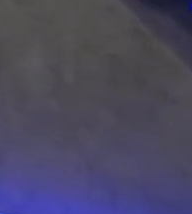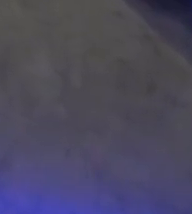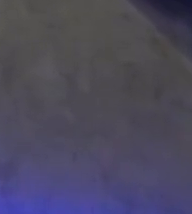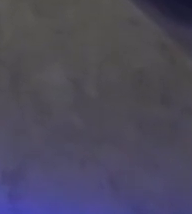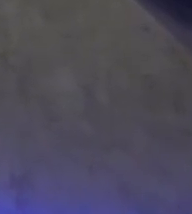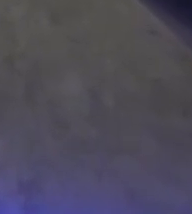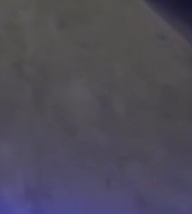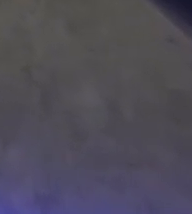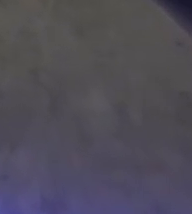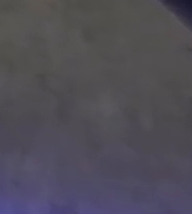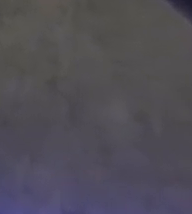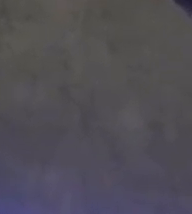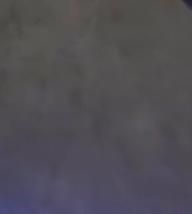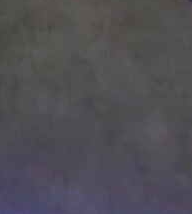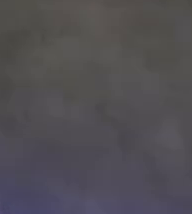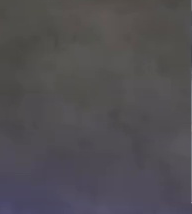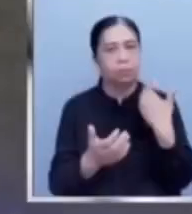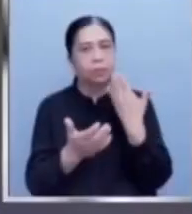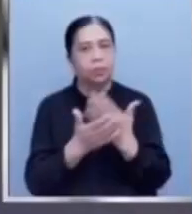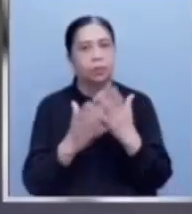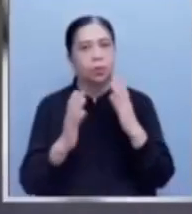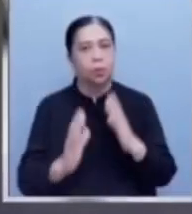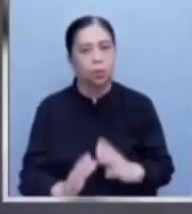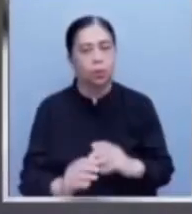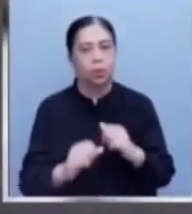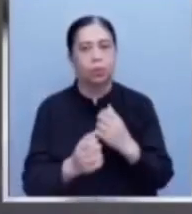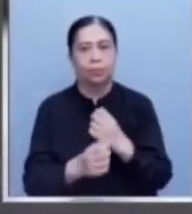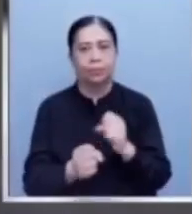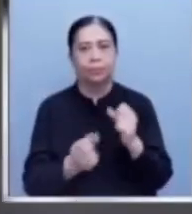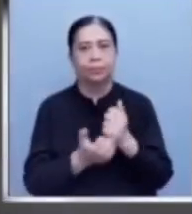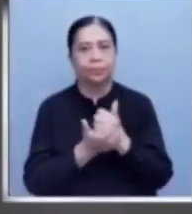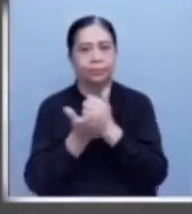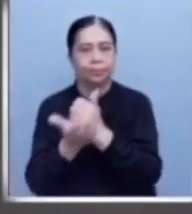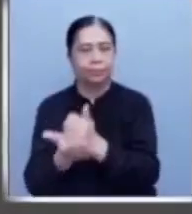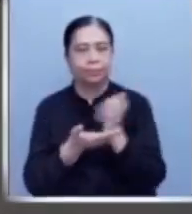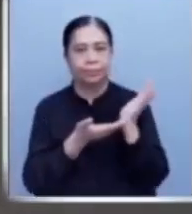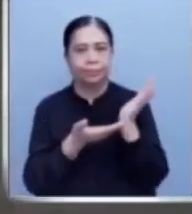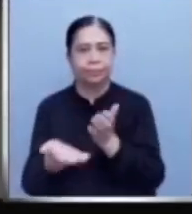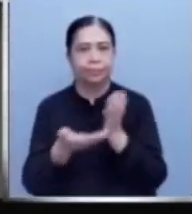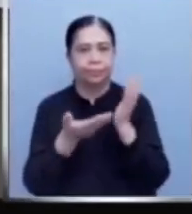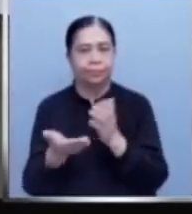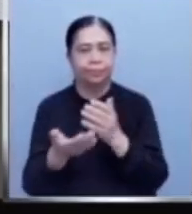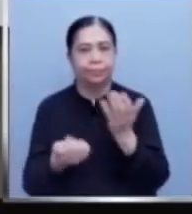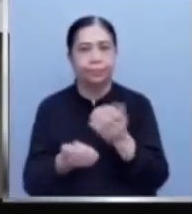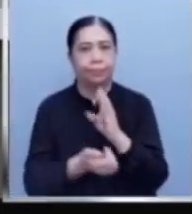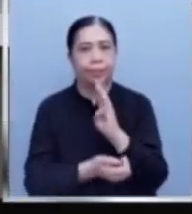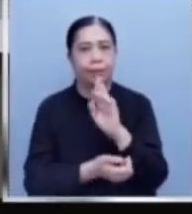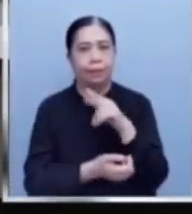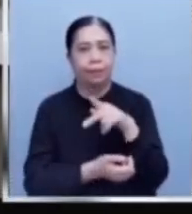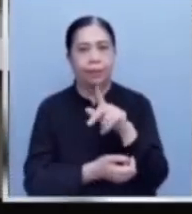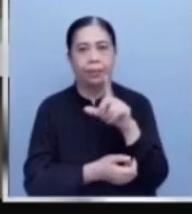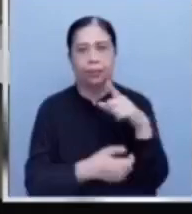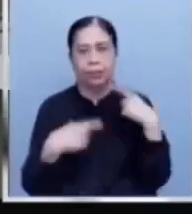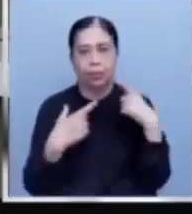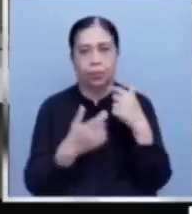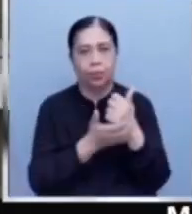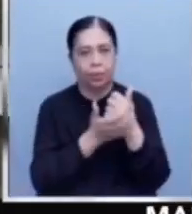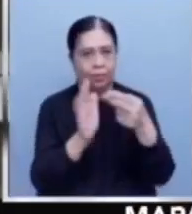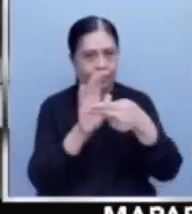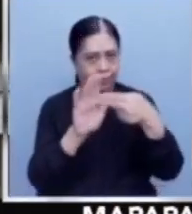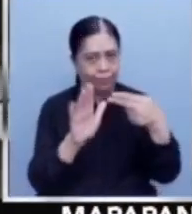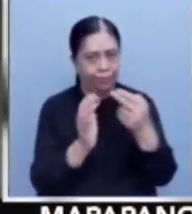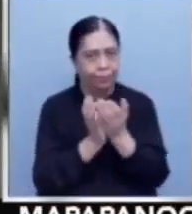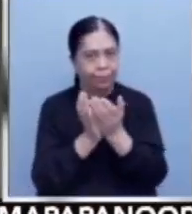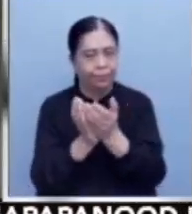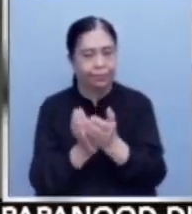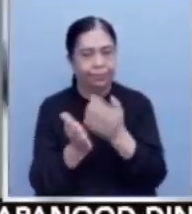Nagka-Beriaman, maayos pa rin nakarating sa Pag-asa Island ang mga nagsasagawa ng resupply mission na lula ng BRP Laguna. Nakatutok si Joseph Moro.